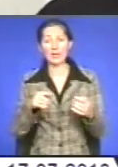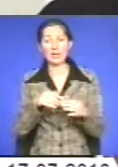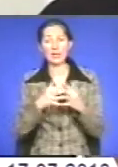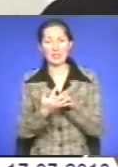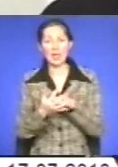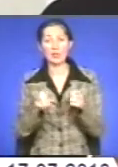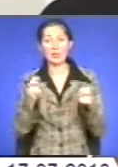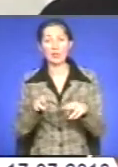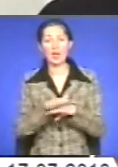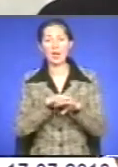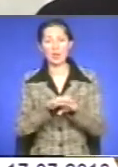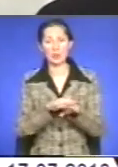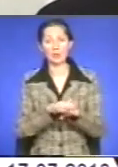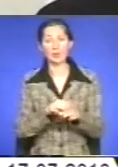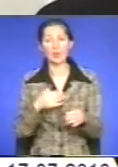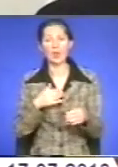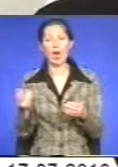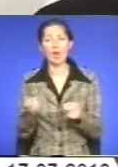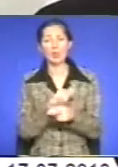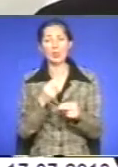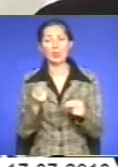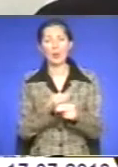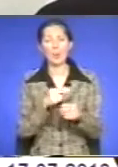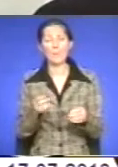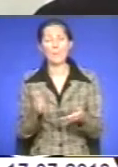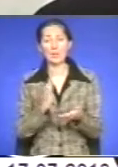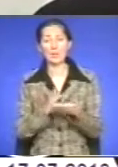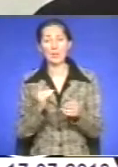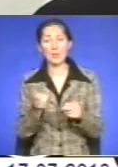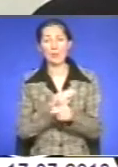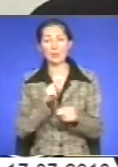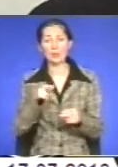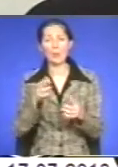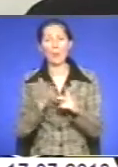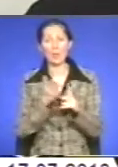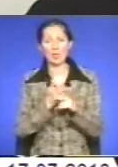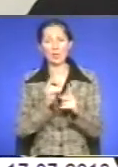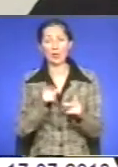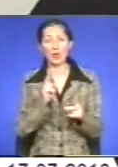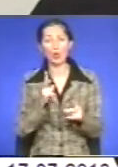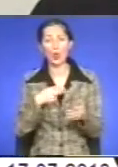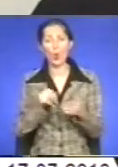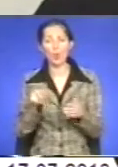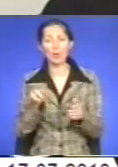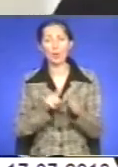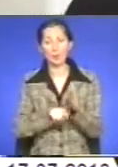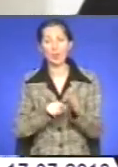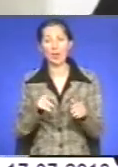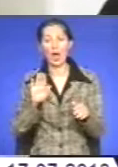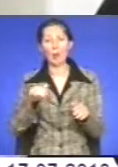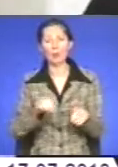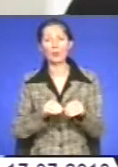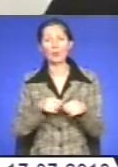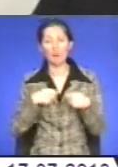обійшлись без посередників. Ті, хто скупав за безцінок у производителя на ринках, а потім з великою націнкою продавали це тим людям,